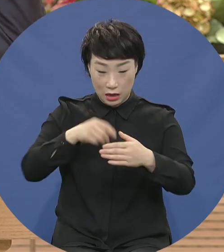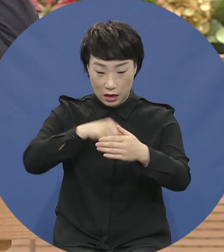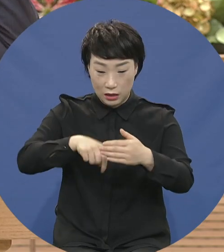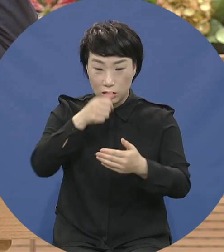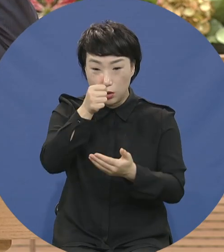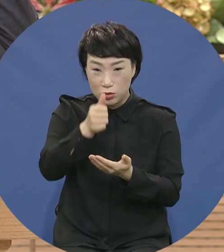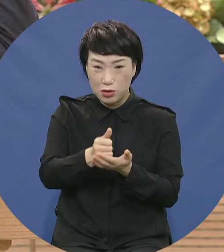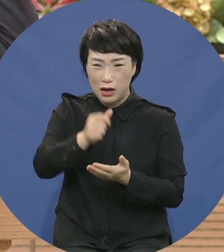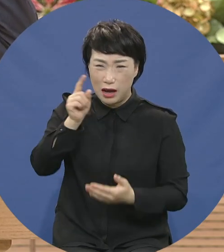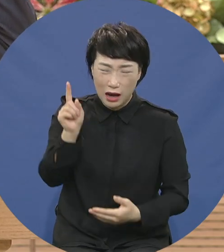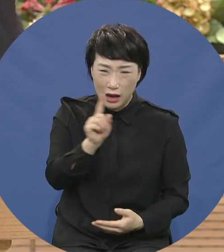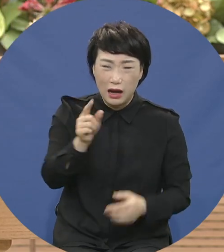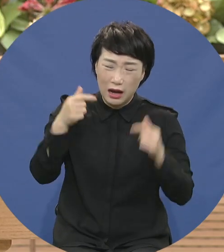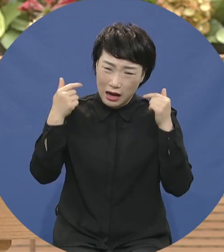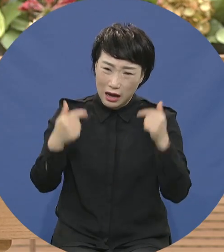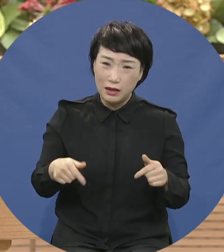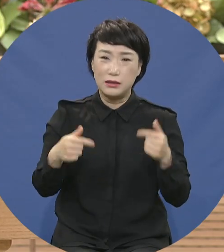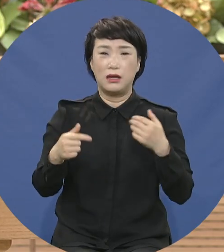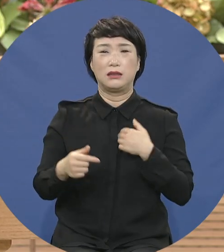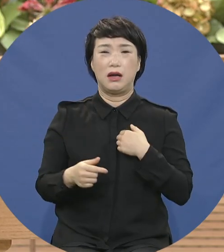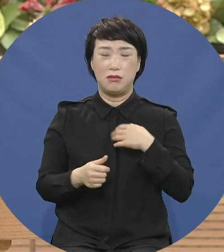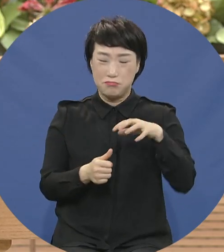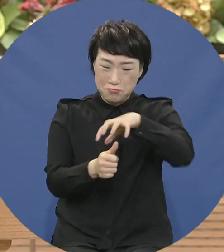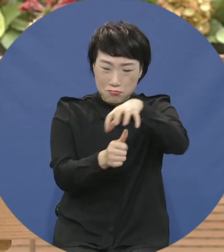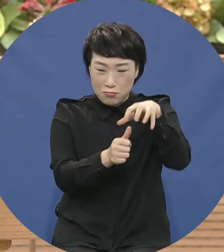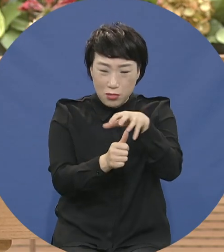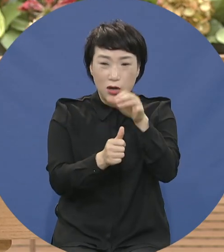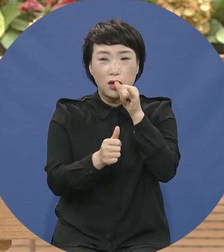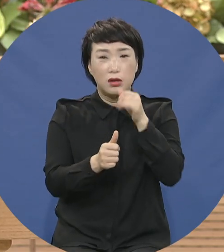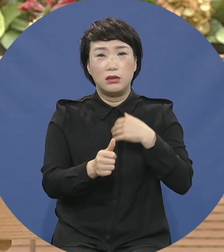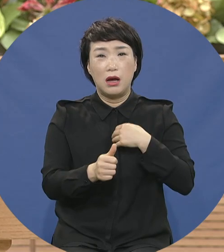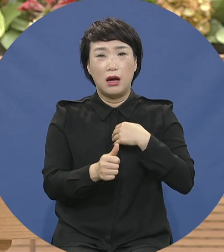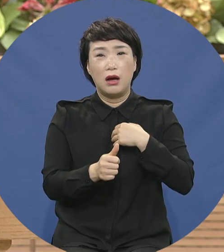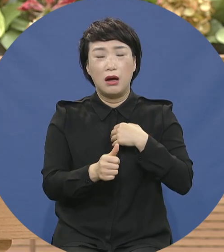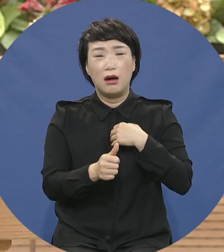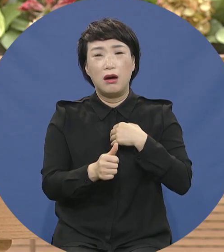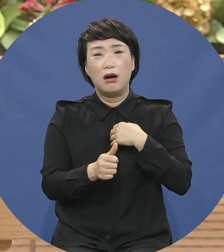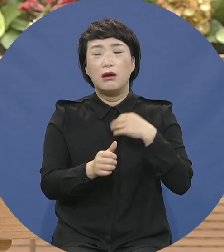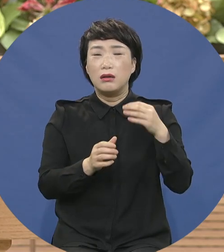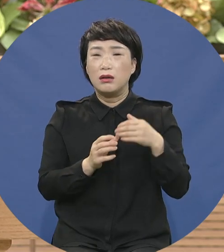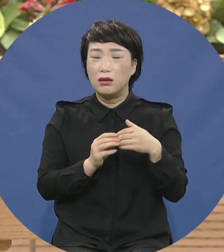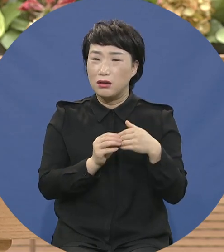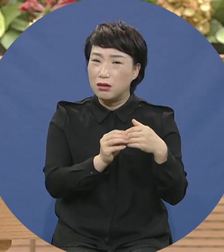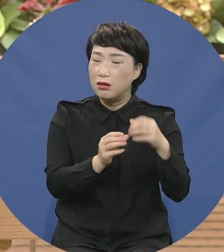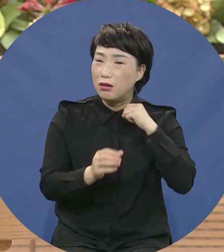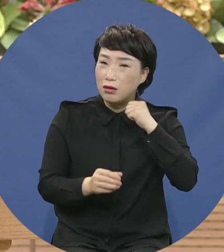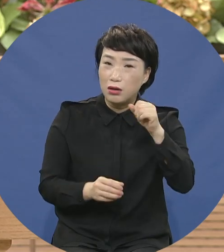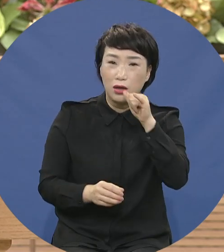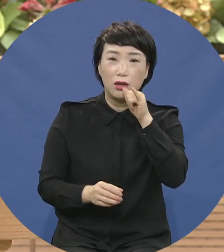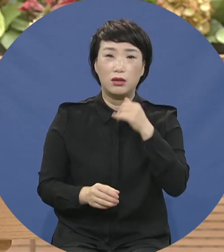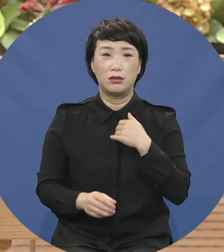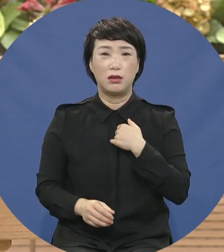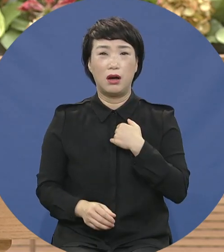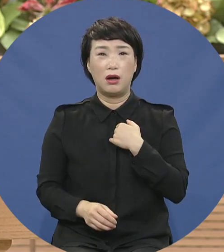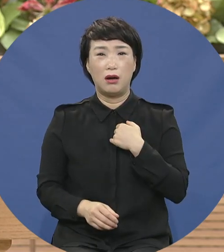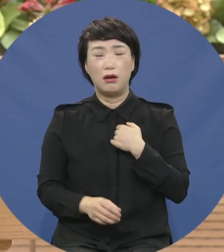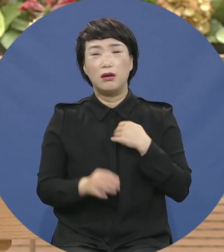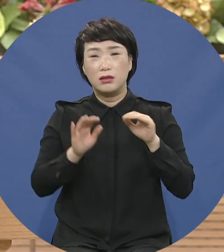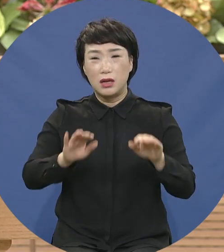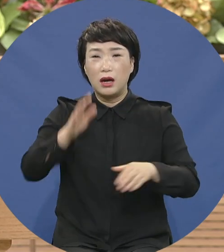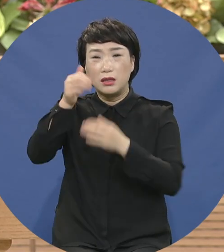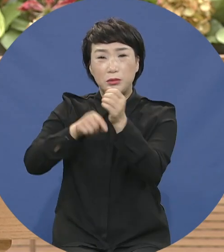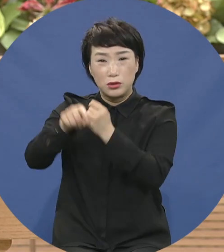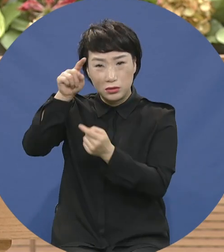죄가 항상 나를 장악하고 지배하고 이끌어가고 나는